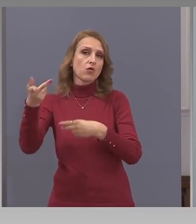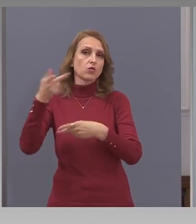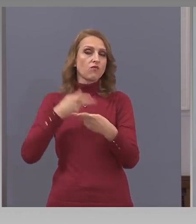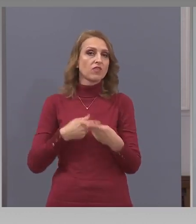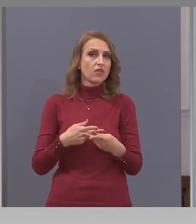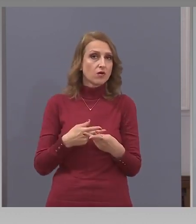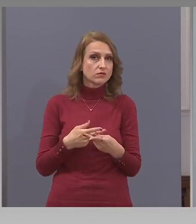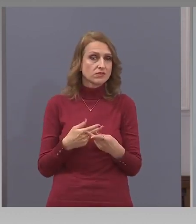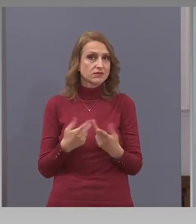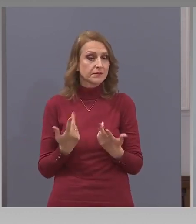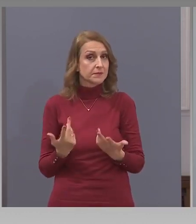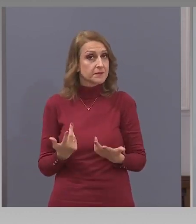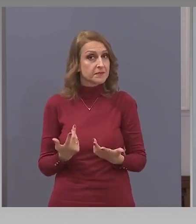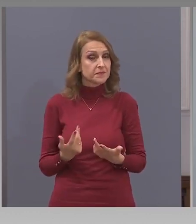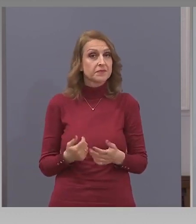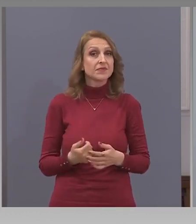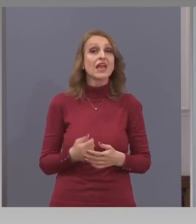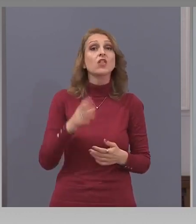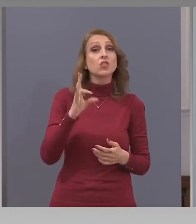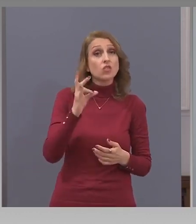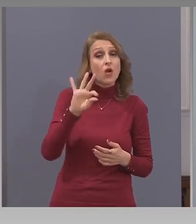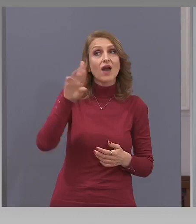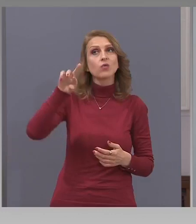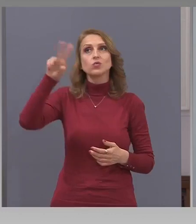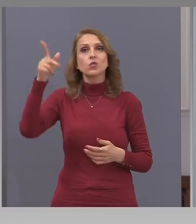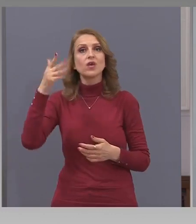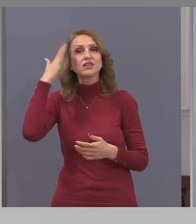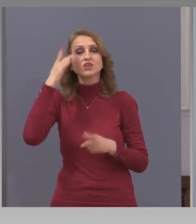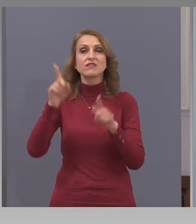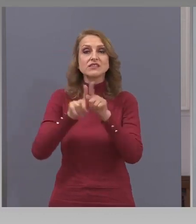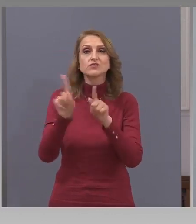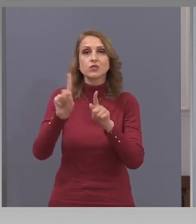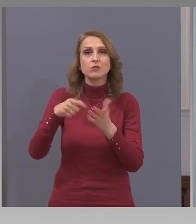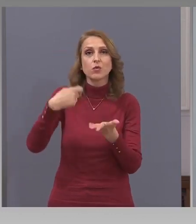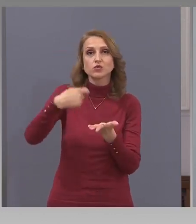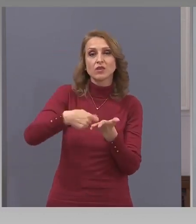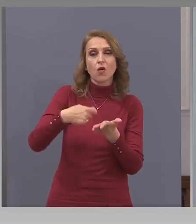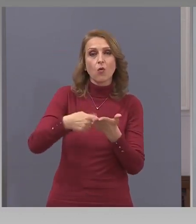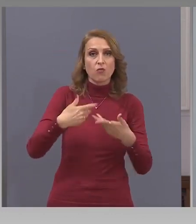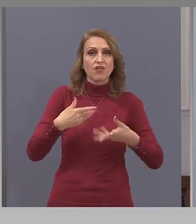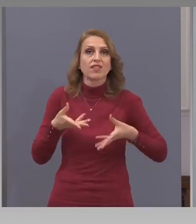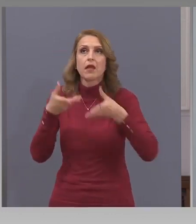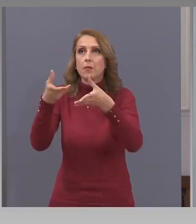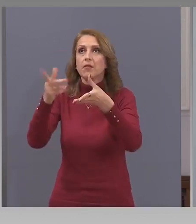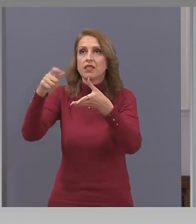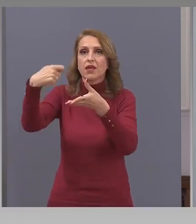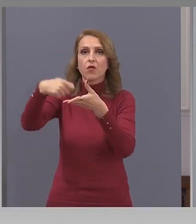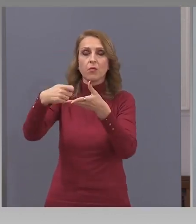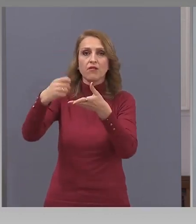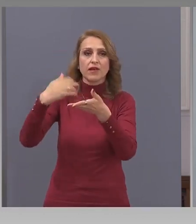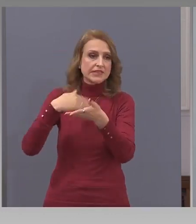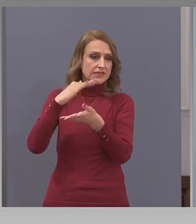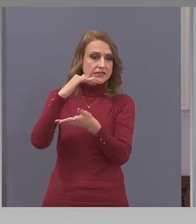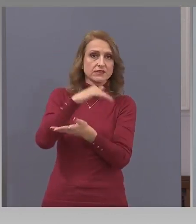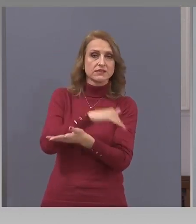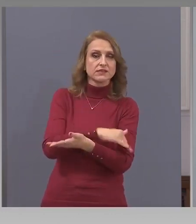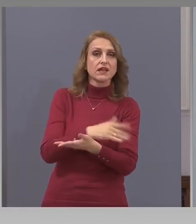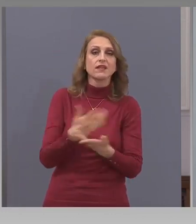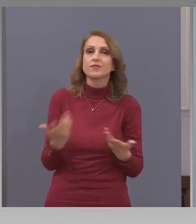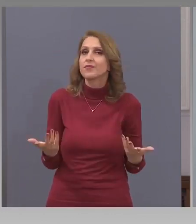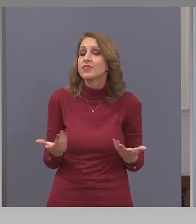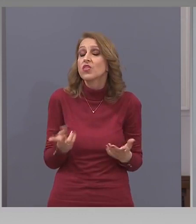държави, това ще отрази и на нас. Няма икономист, доктор,